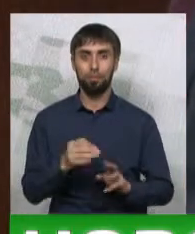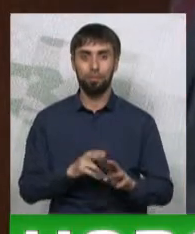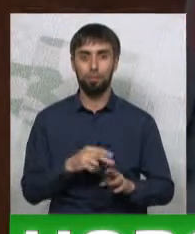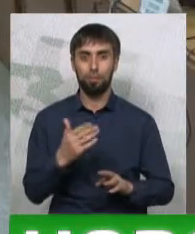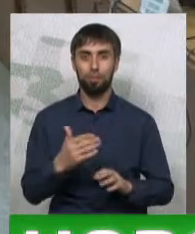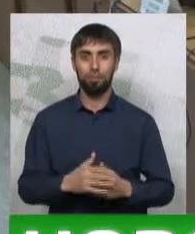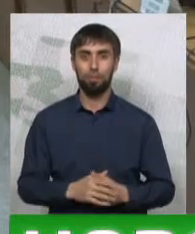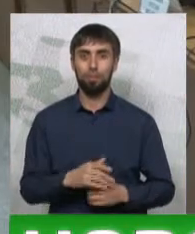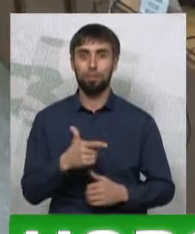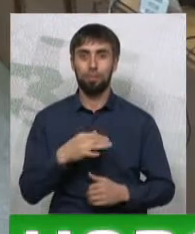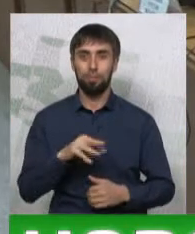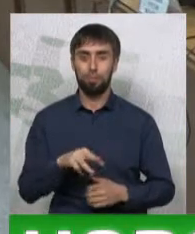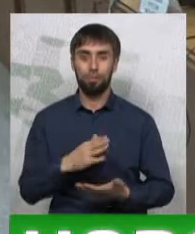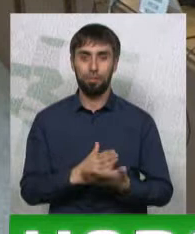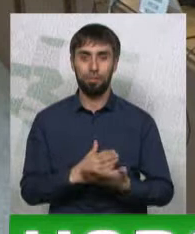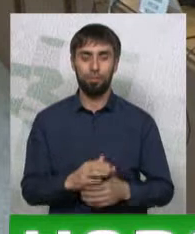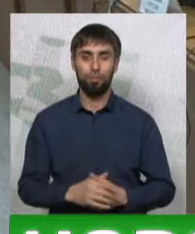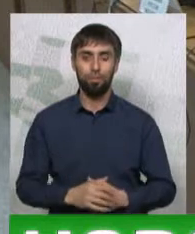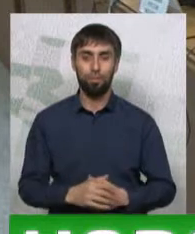гимны.